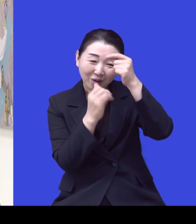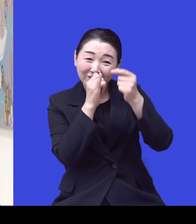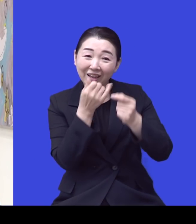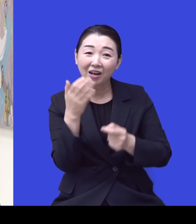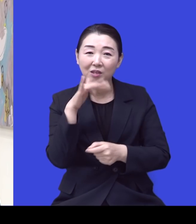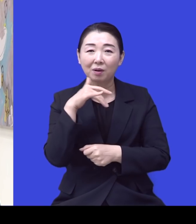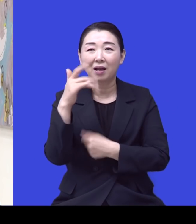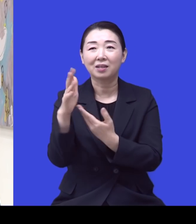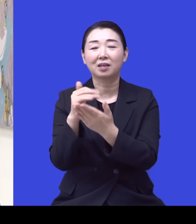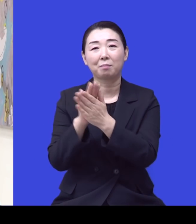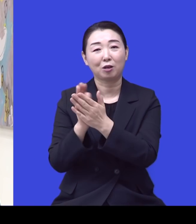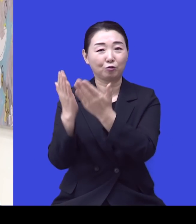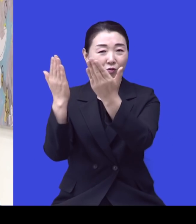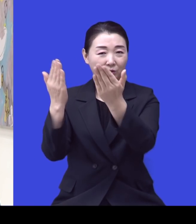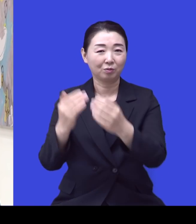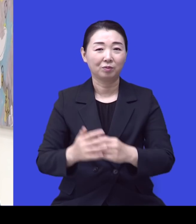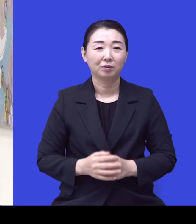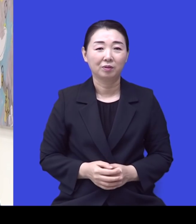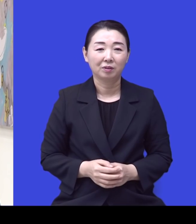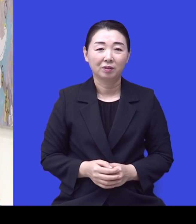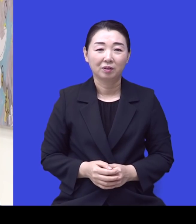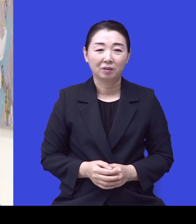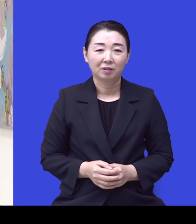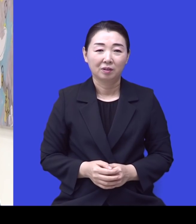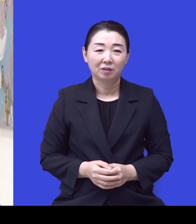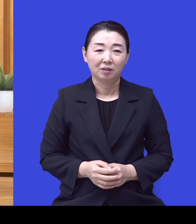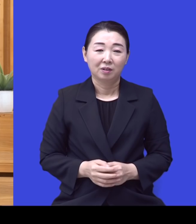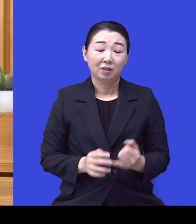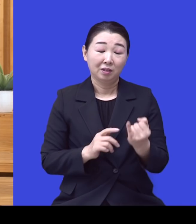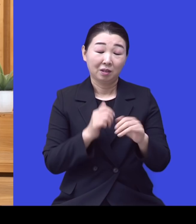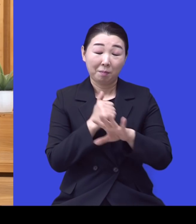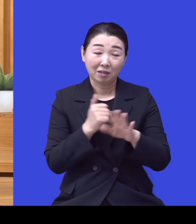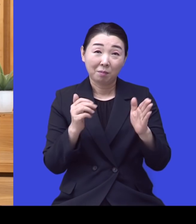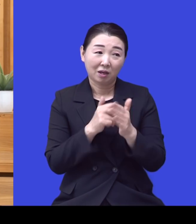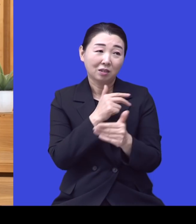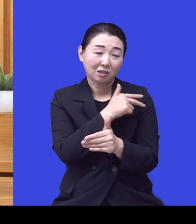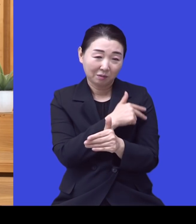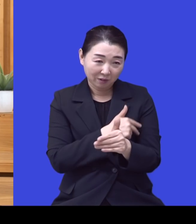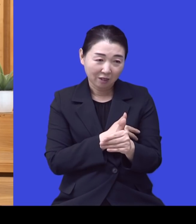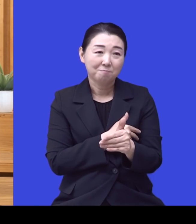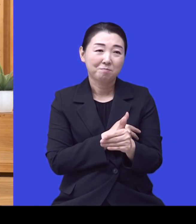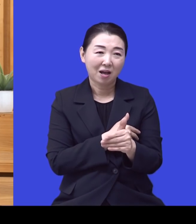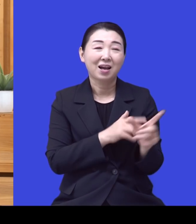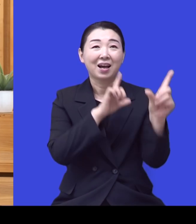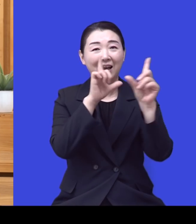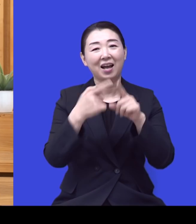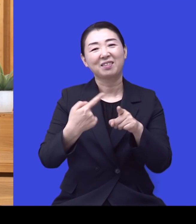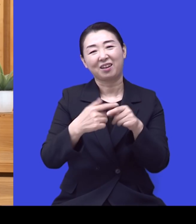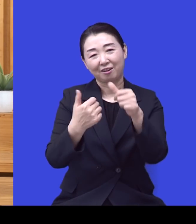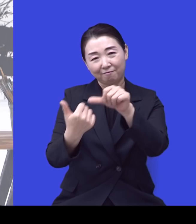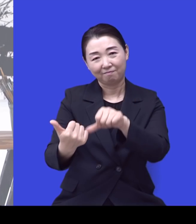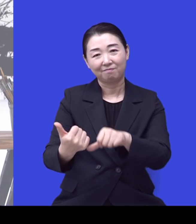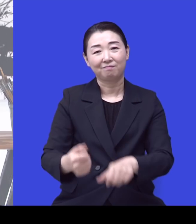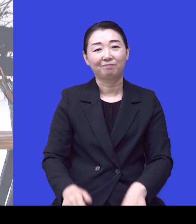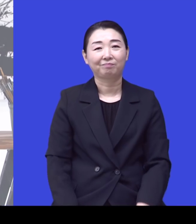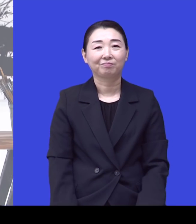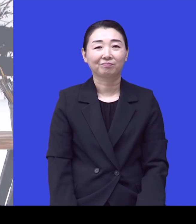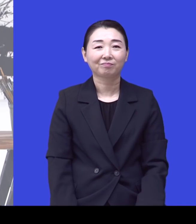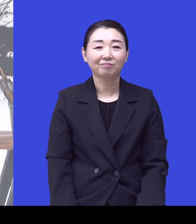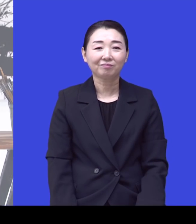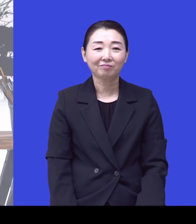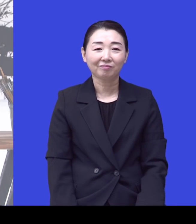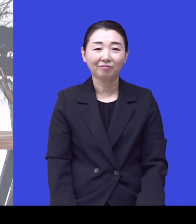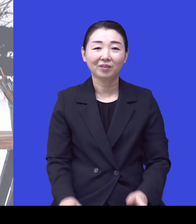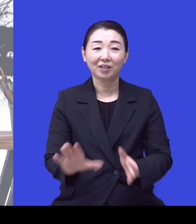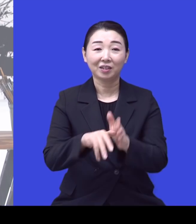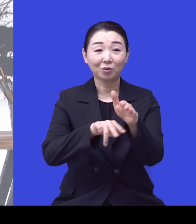하나님께 박수치고 예. 그분이 마지막까지 집사님으로 계시다가 아, 그래요? 돌아가시고 그러셨군요. 네. 아, 그때 이제 좀